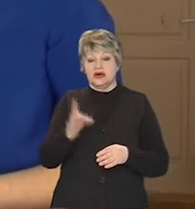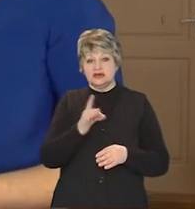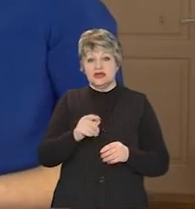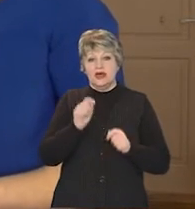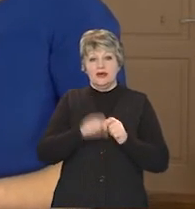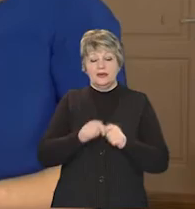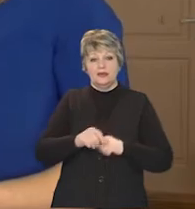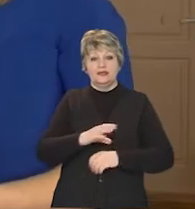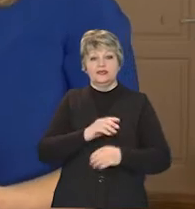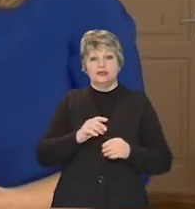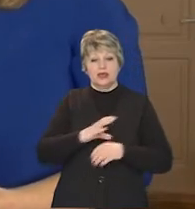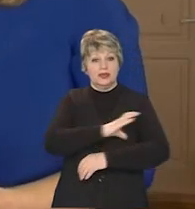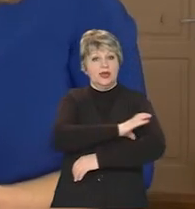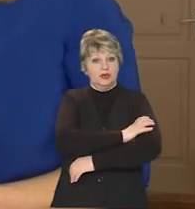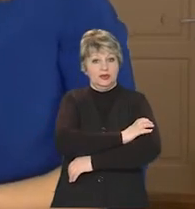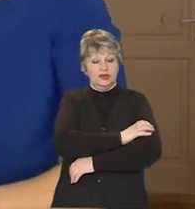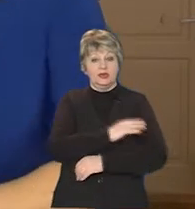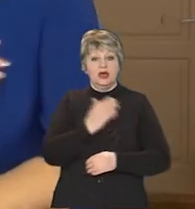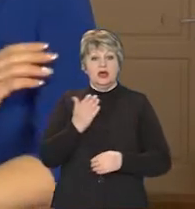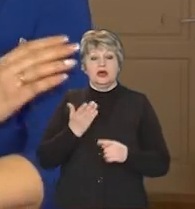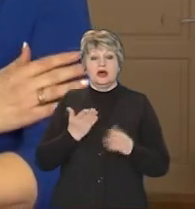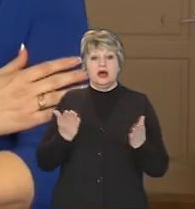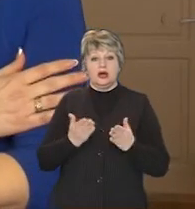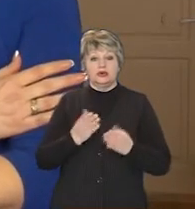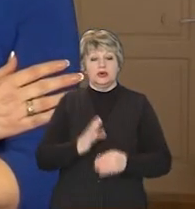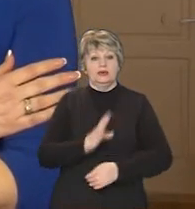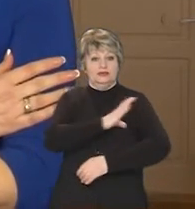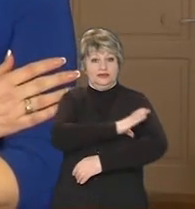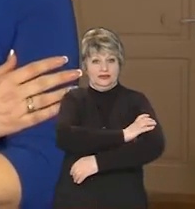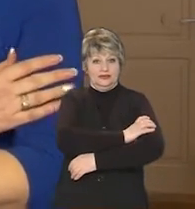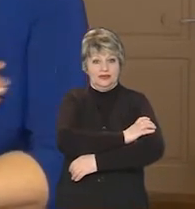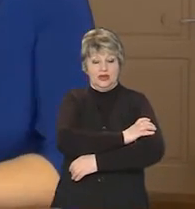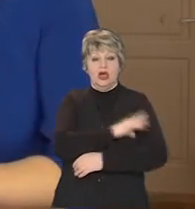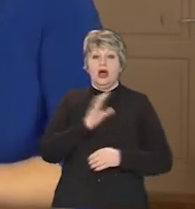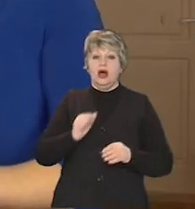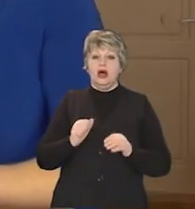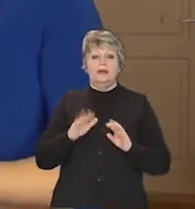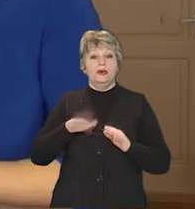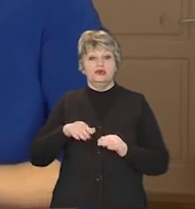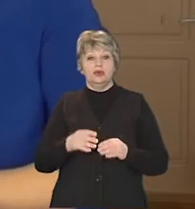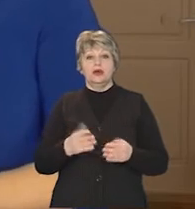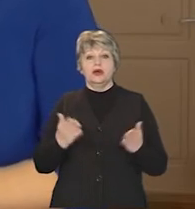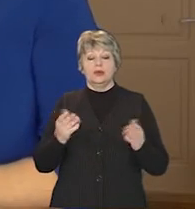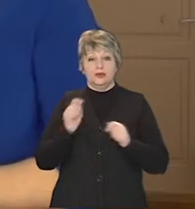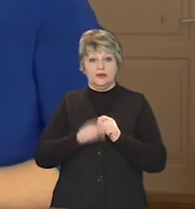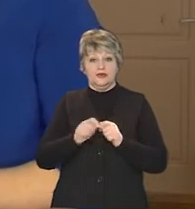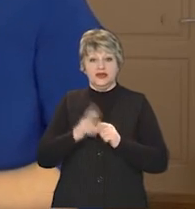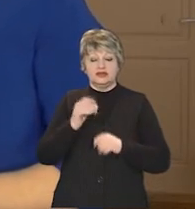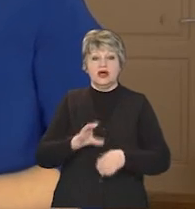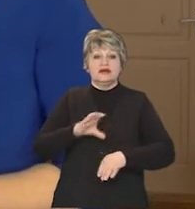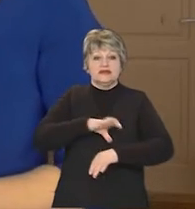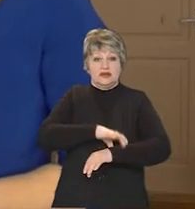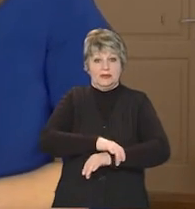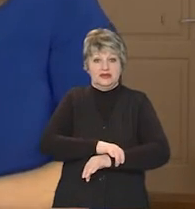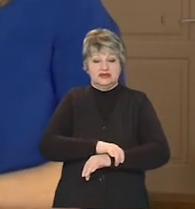подряд. Сначала тонометром, который одевается на плечо, а потом тонометром, который одевается